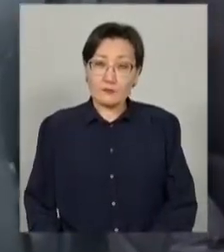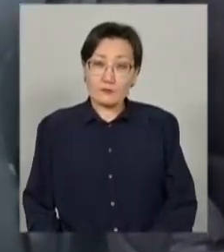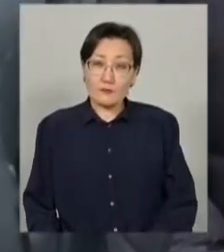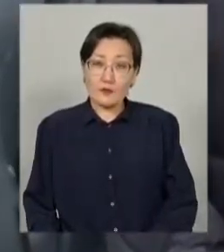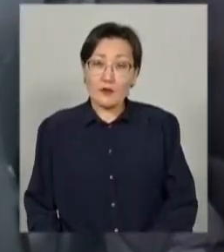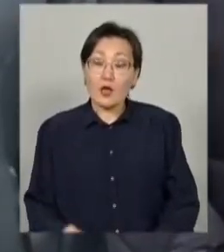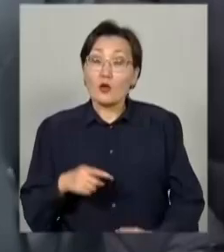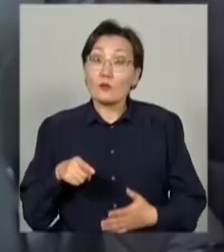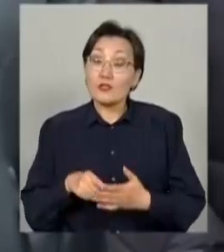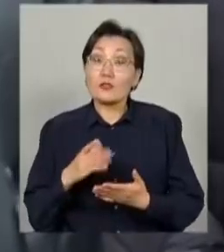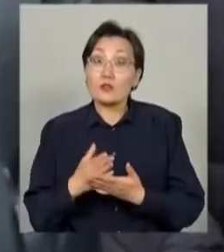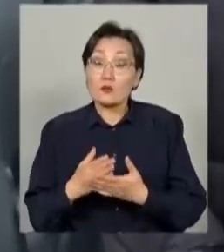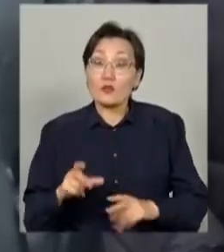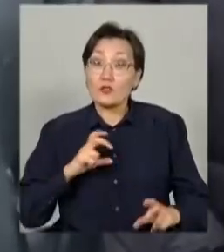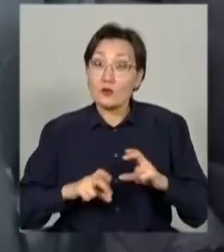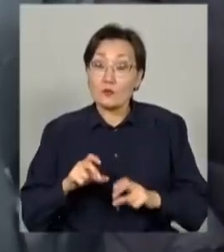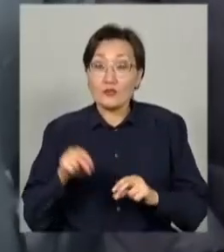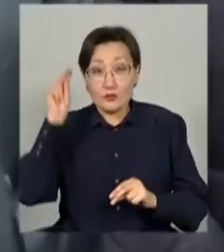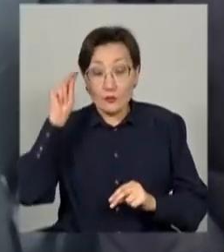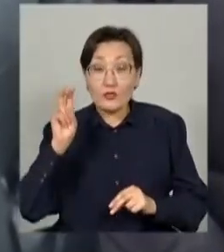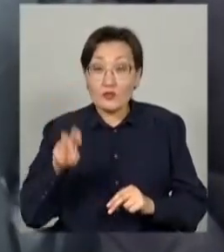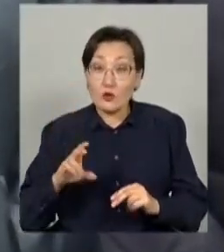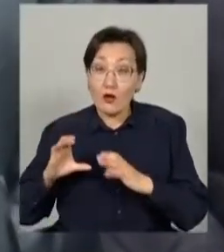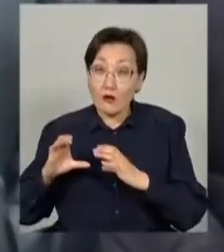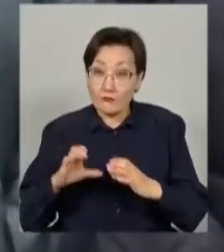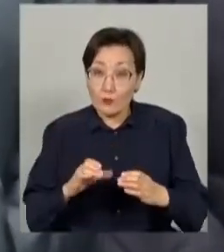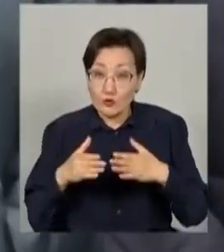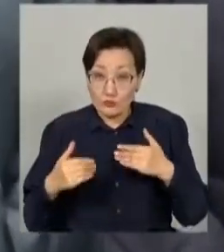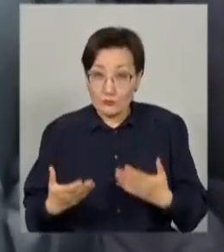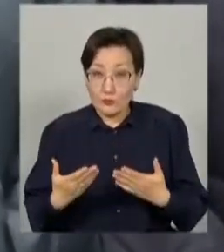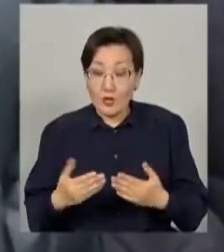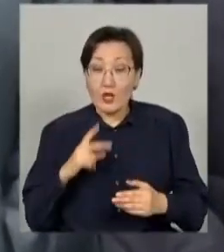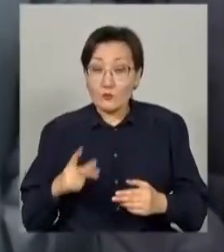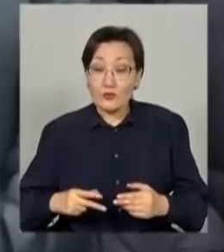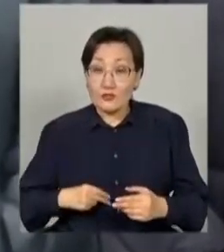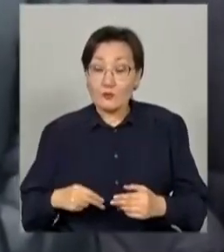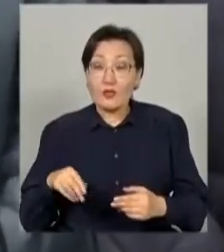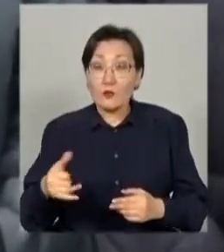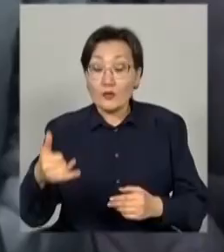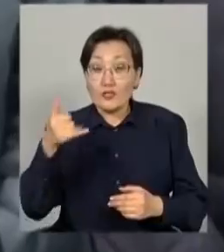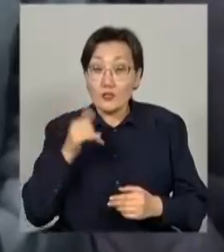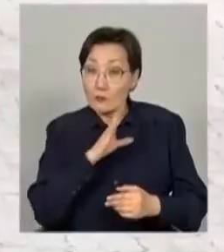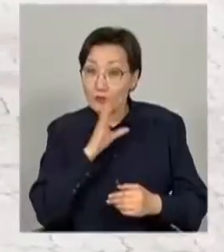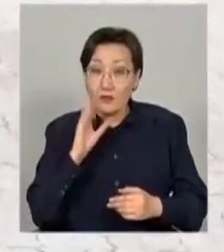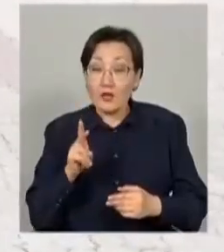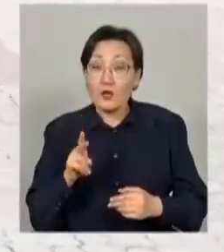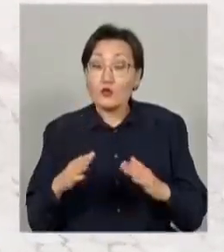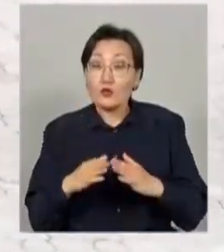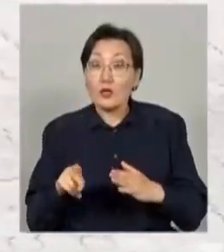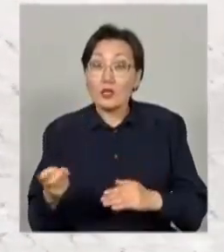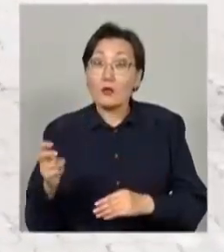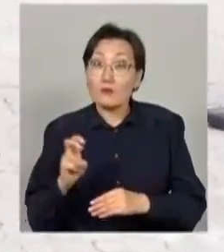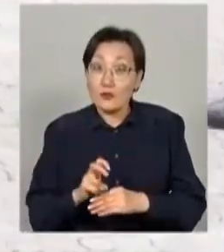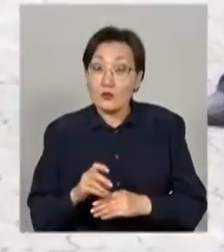автобусом. Мәселе бар. Студенттер оқуға барайын десе, автобус жүрмейді. Қызым қоңырау шалып, мама, үйге қалай келемін деп сұрайды